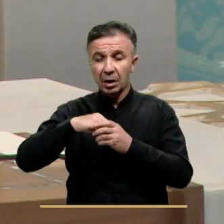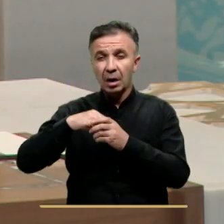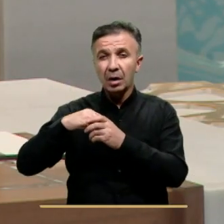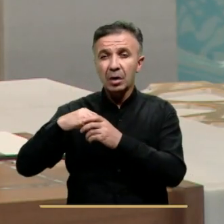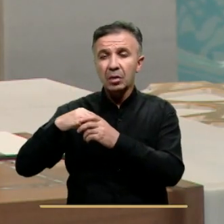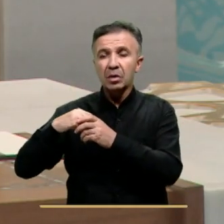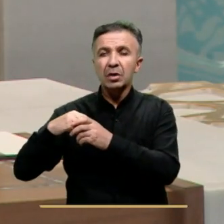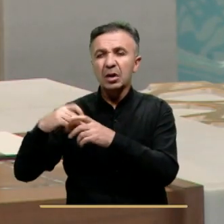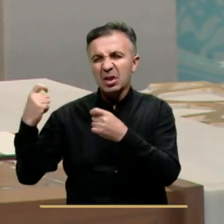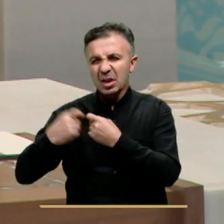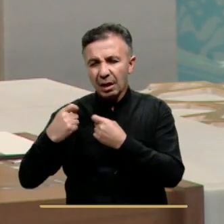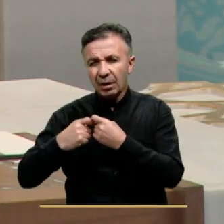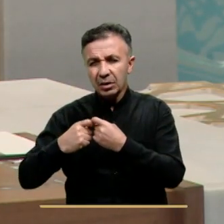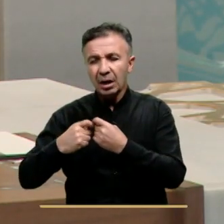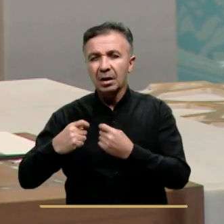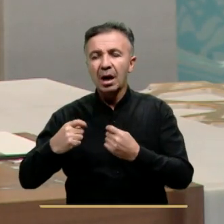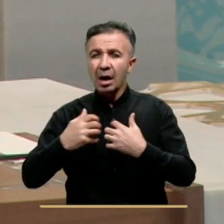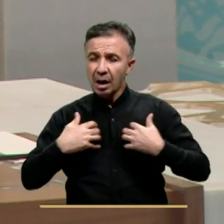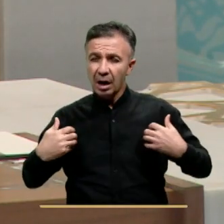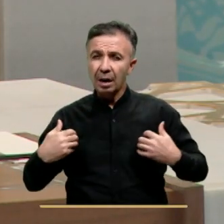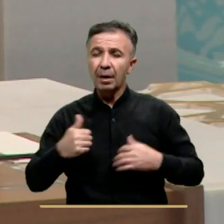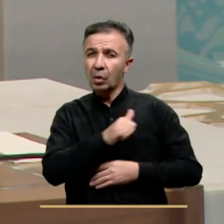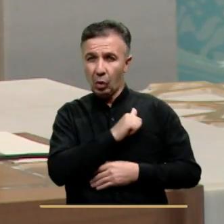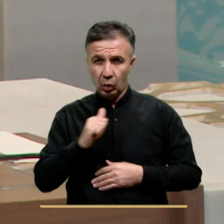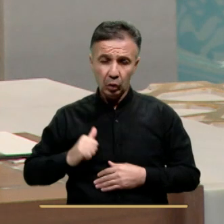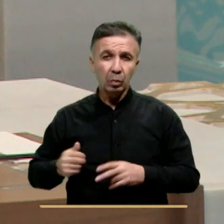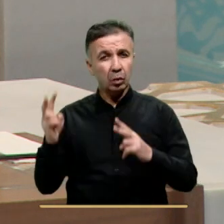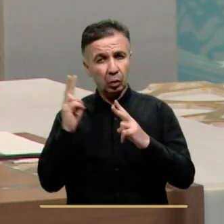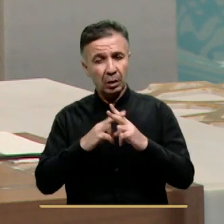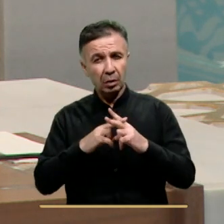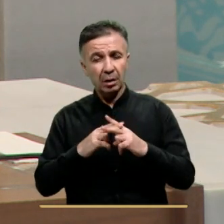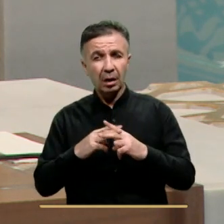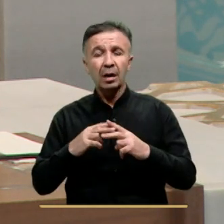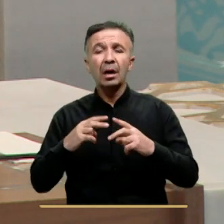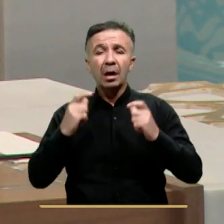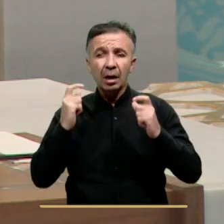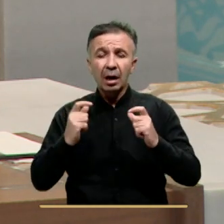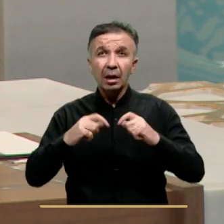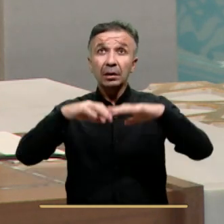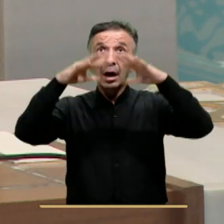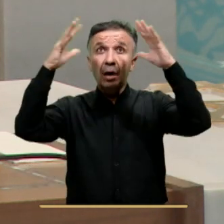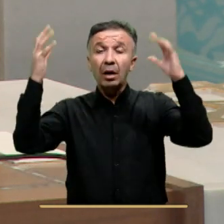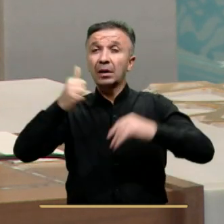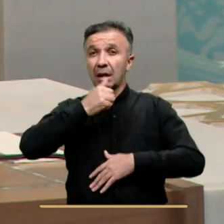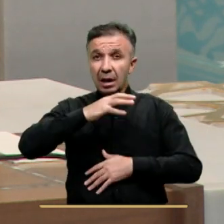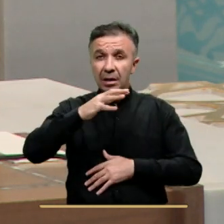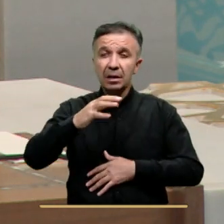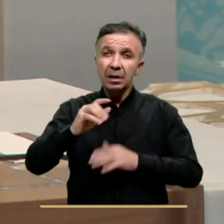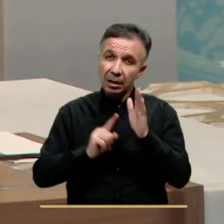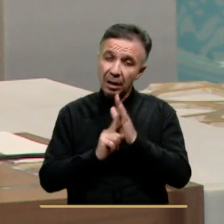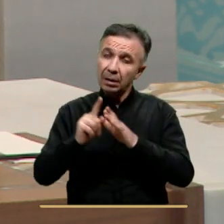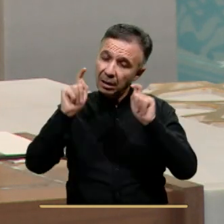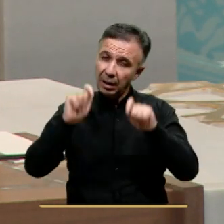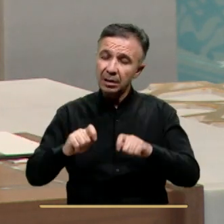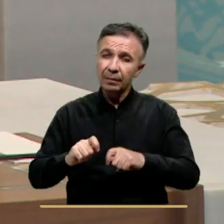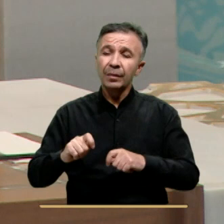kahraman ordumuzu güvenlik güçlerimizi karada havada denizde Muzaffer eylesin askerlerimizi